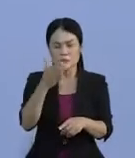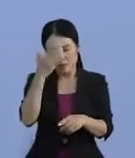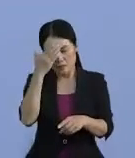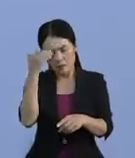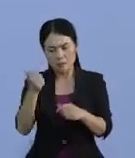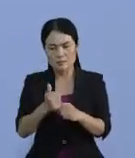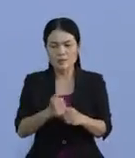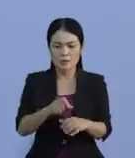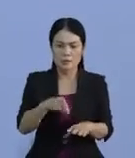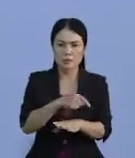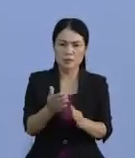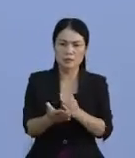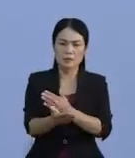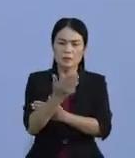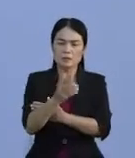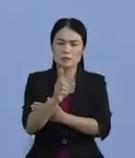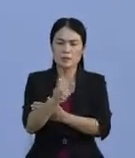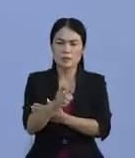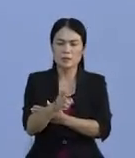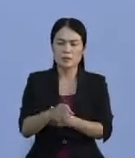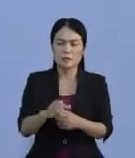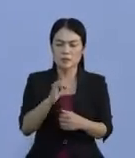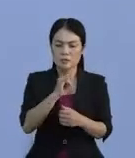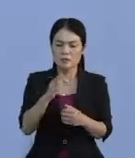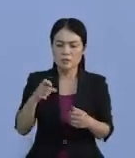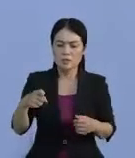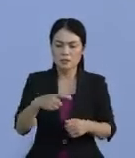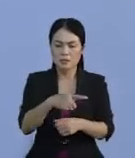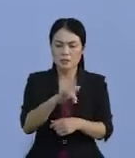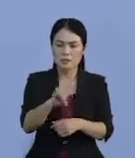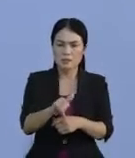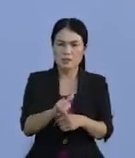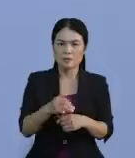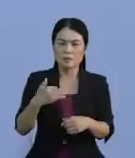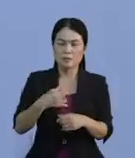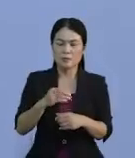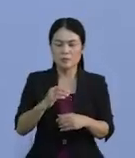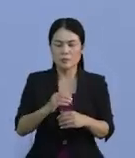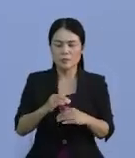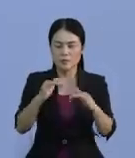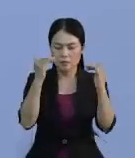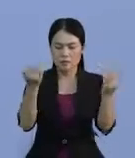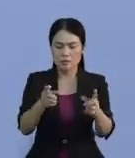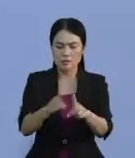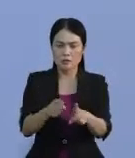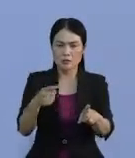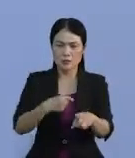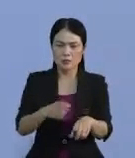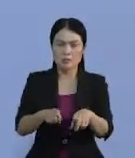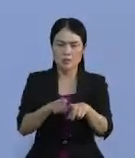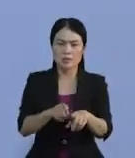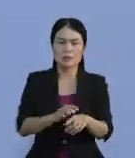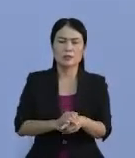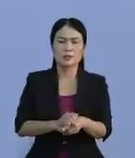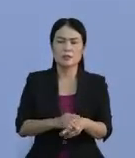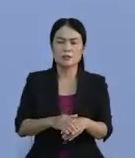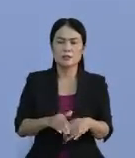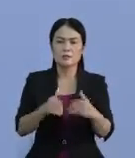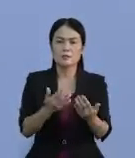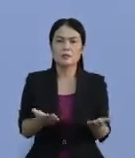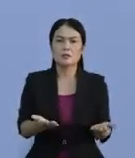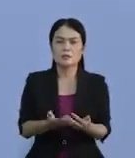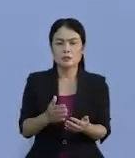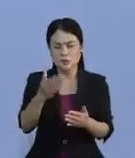ឬកាលពីព្រឹកមិញឯងនៅជាដង្កូវនៅឡើយហើយបាក់មានសភាពដូចខ្ញុំអ៊ីចឹងដែរមិនដូចឯ